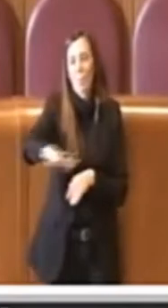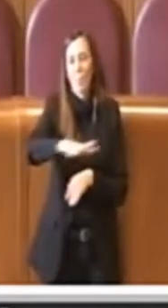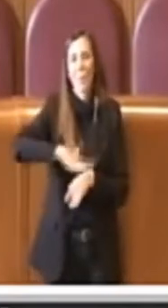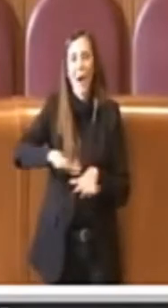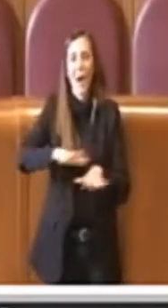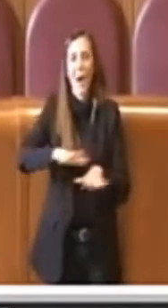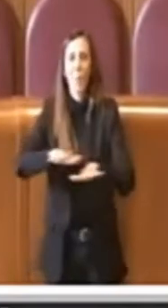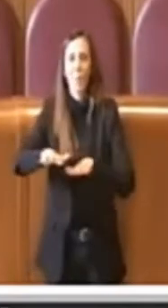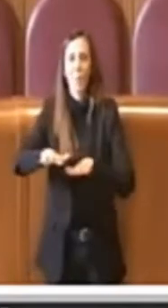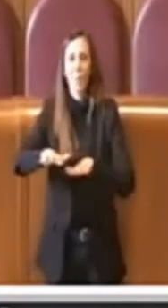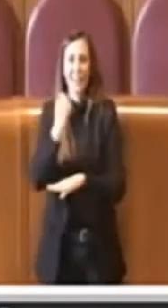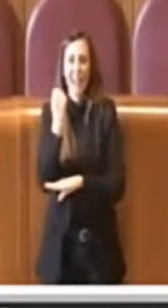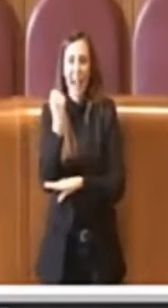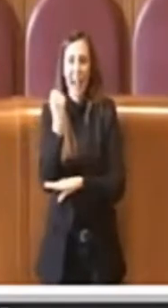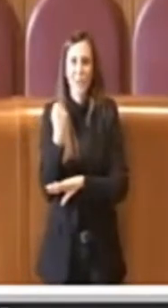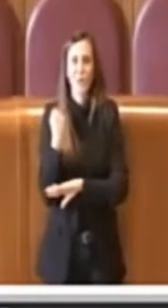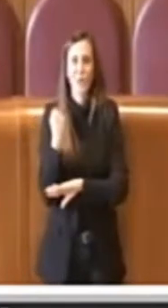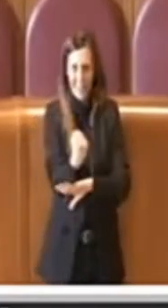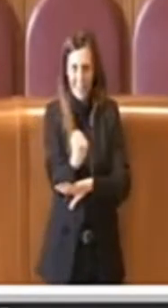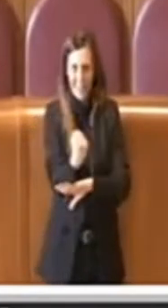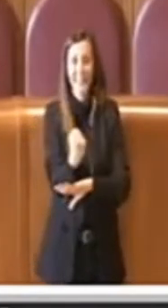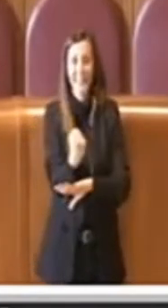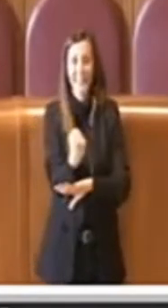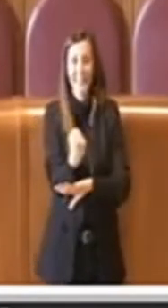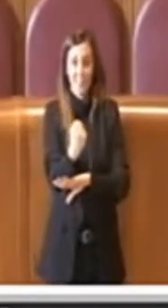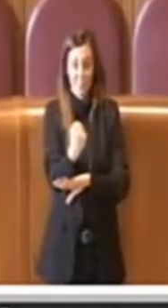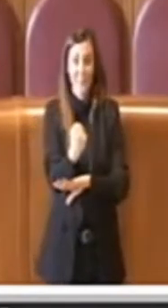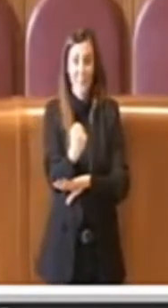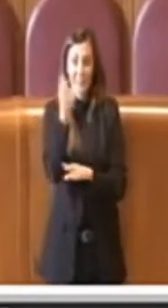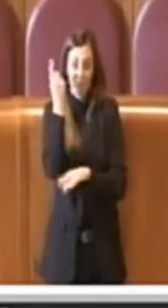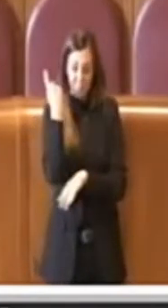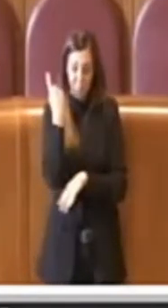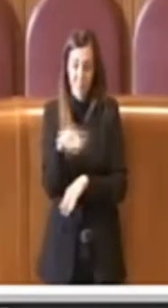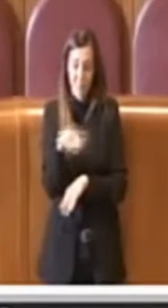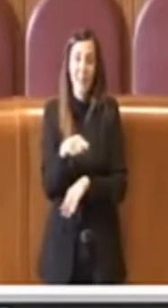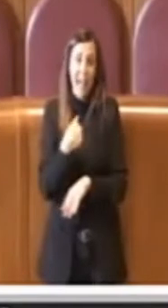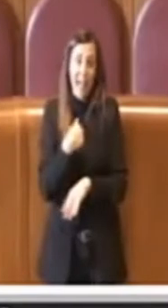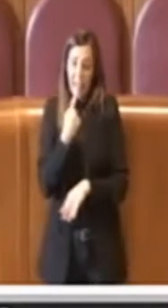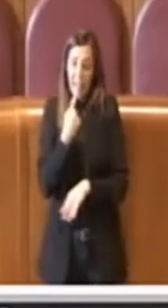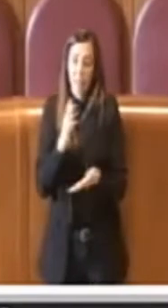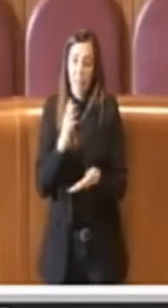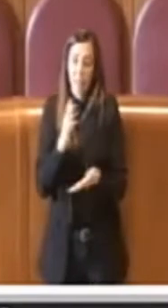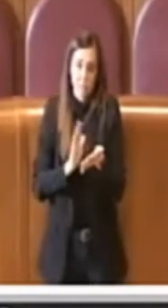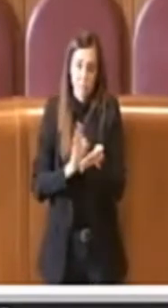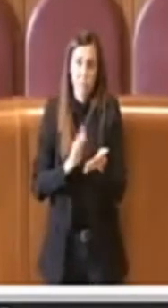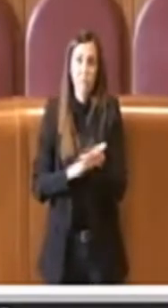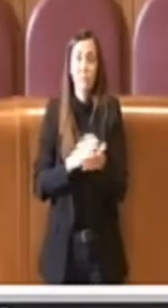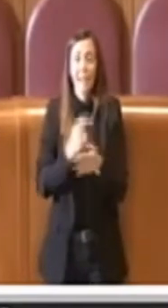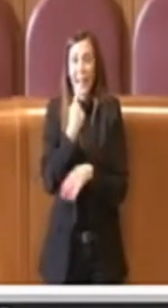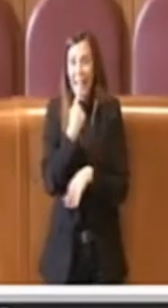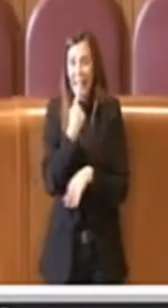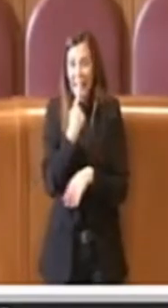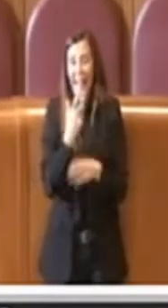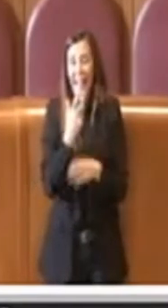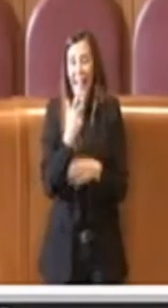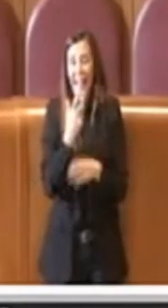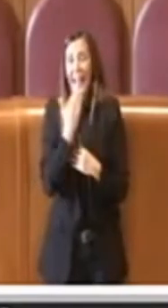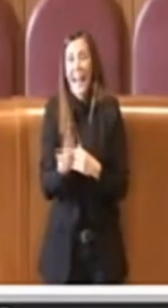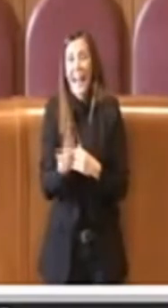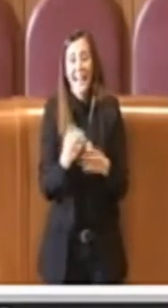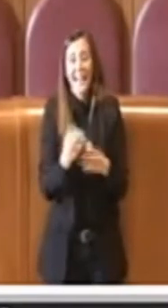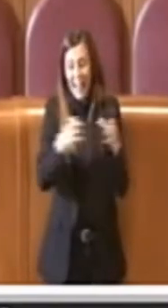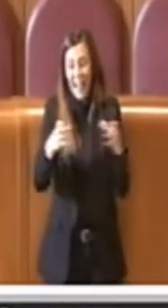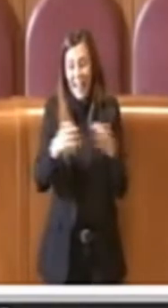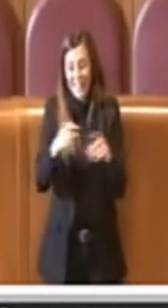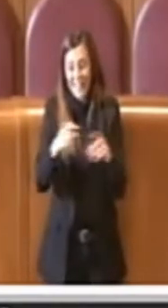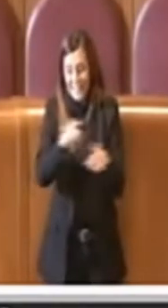e questo ovviamente oltre all'impulso politico va dato atto alle aziende partecipate di Roma Capitale che hanno contribuito alla stesura,